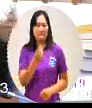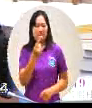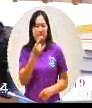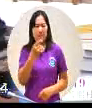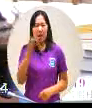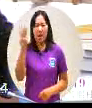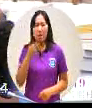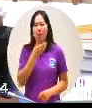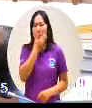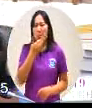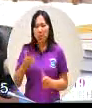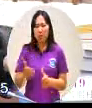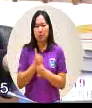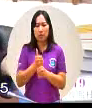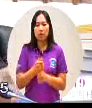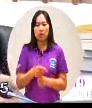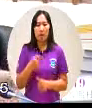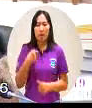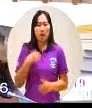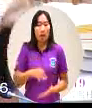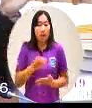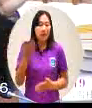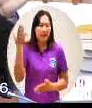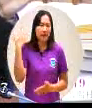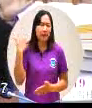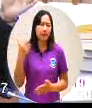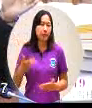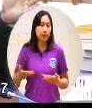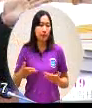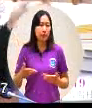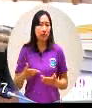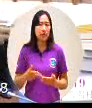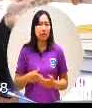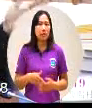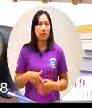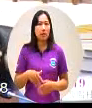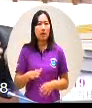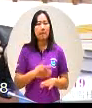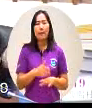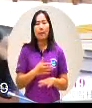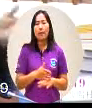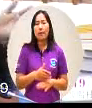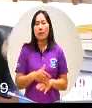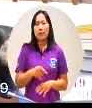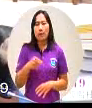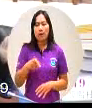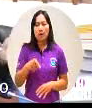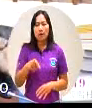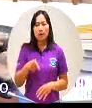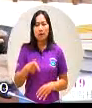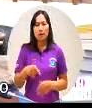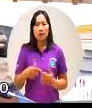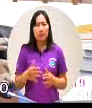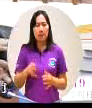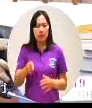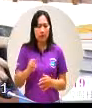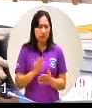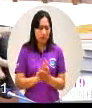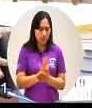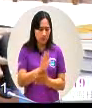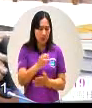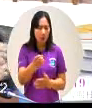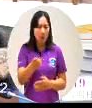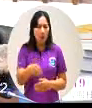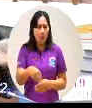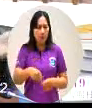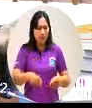个我无爱搁一直讲过去的往事嘛。 即马 你 已经把 这个案讲甲足清楚啊，包括规划设计，包括未来伫这个步道